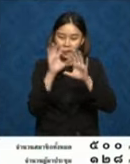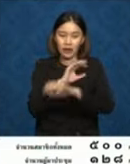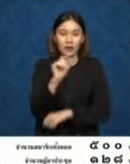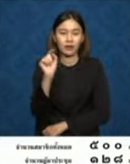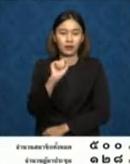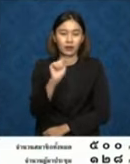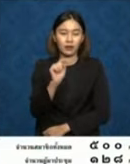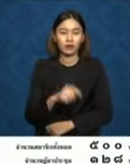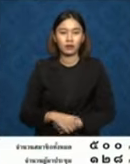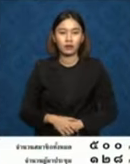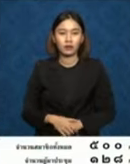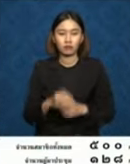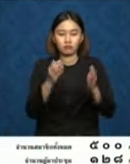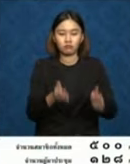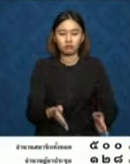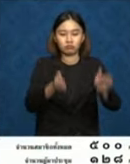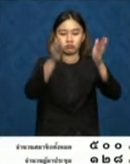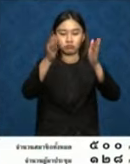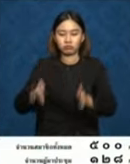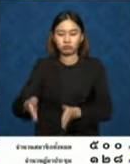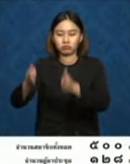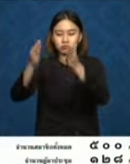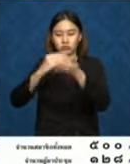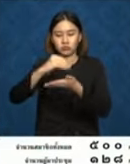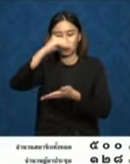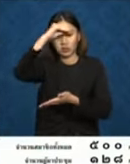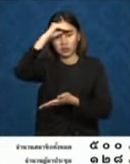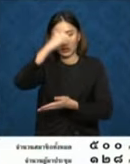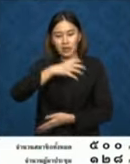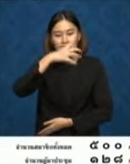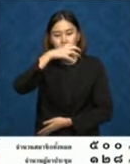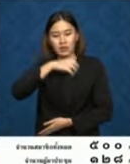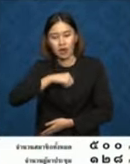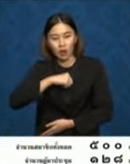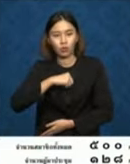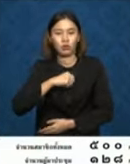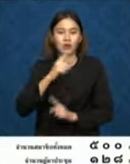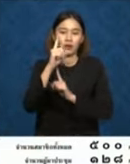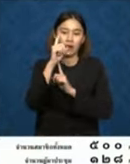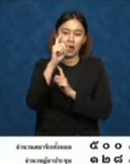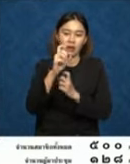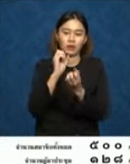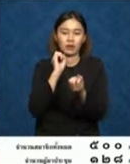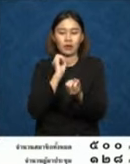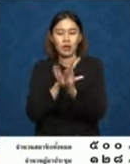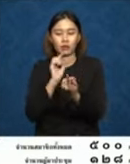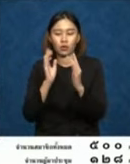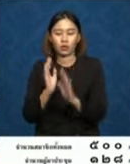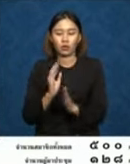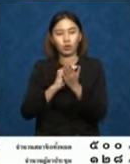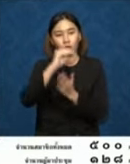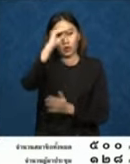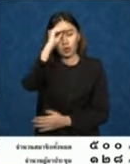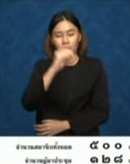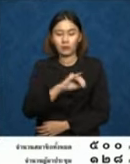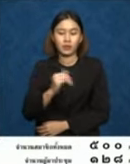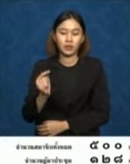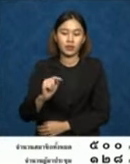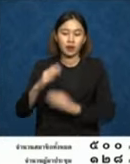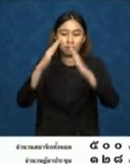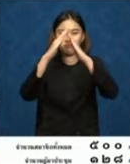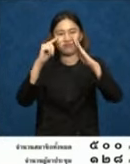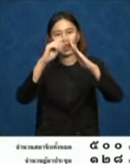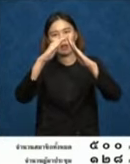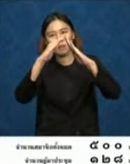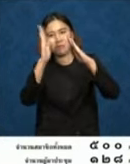ก็คืออาคารเรียนหลายแห่งนะคะชำรุดทรุดโทรมและเป็นอันตรายต่อน้องๆ นักเรียนค่ะบางที่นะคะหลังคาก็เ